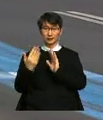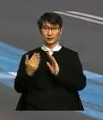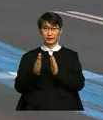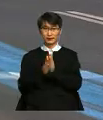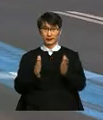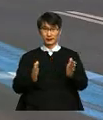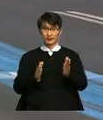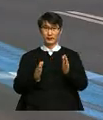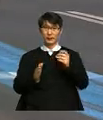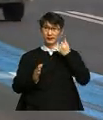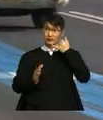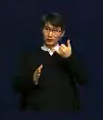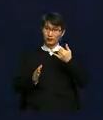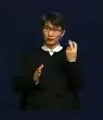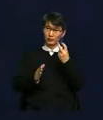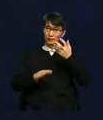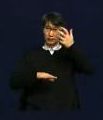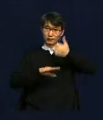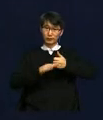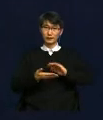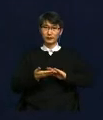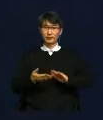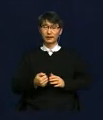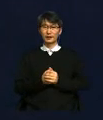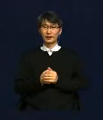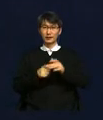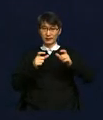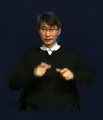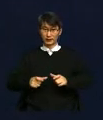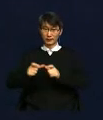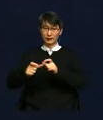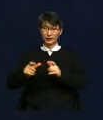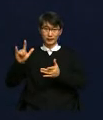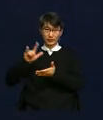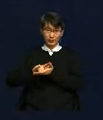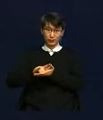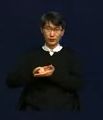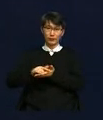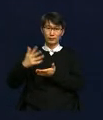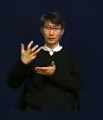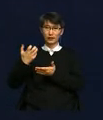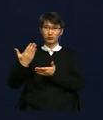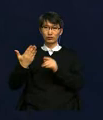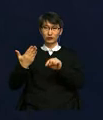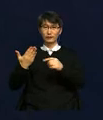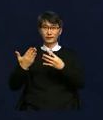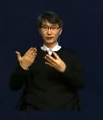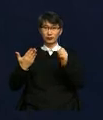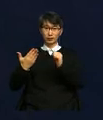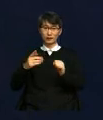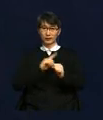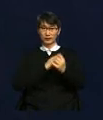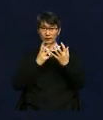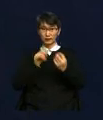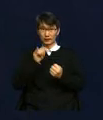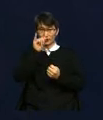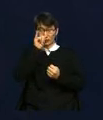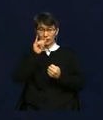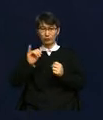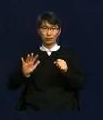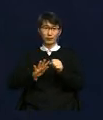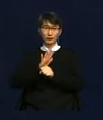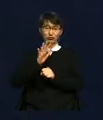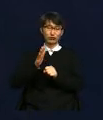실시한 ARS 여론조사 결과입니다. 지역별로는 김포시가 89.4%로 가장 높았고